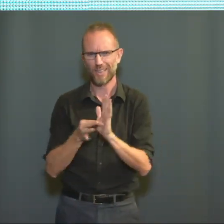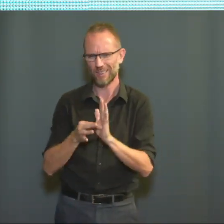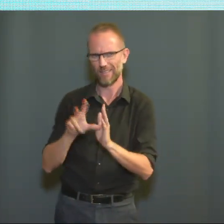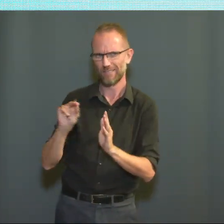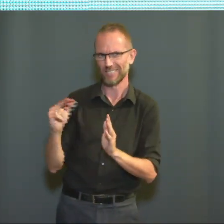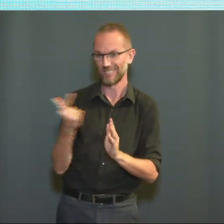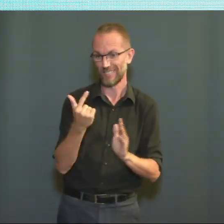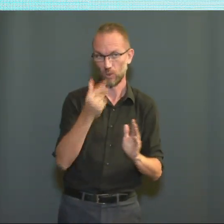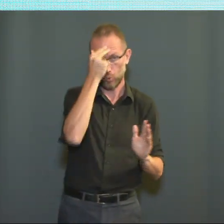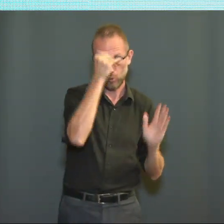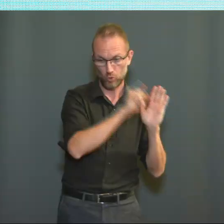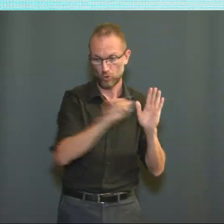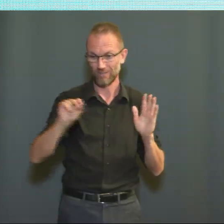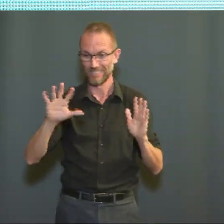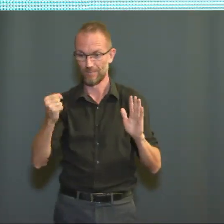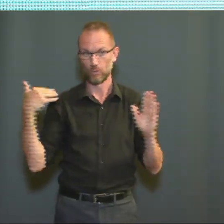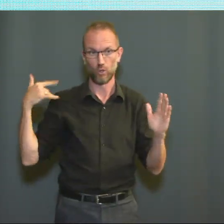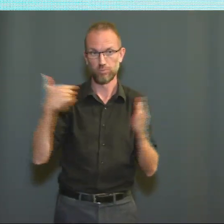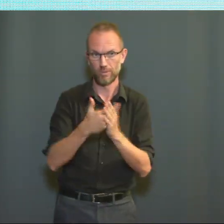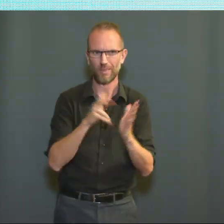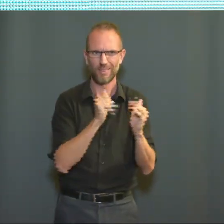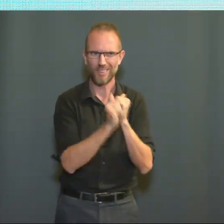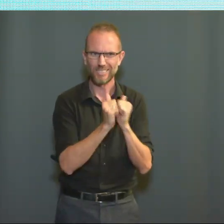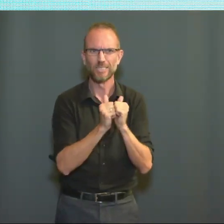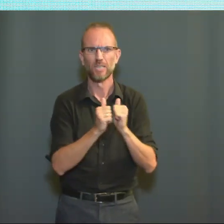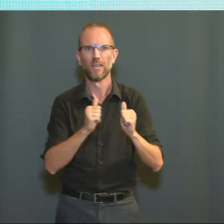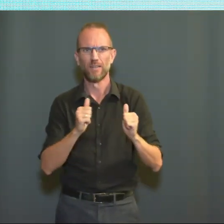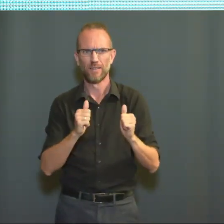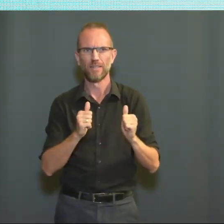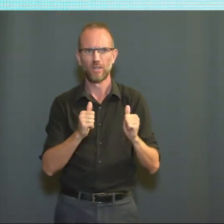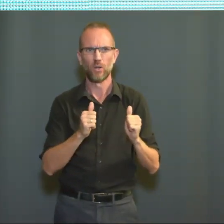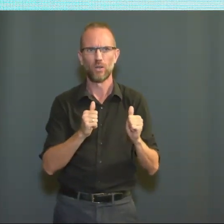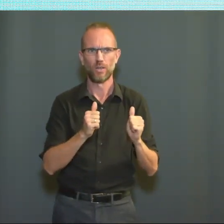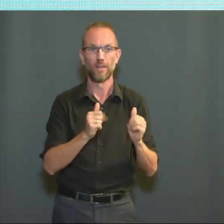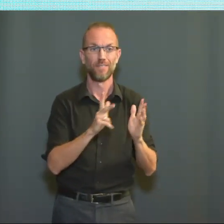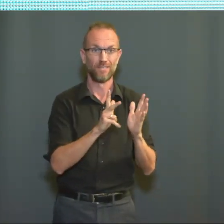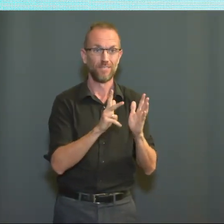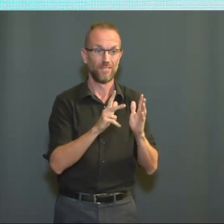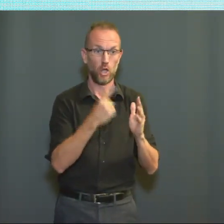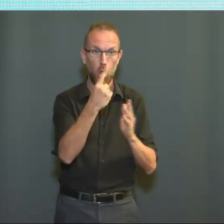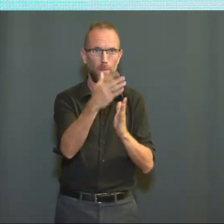de tests ont été effectués avec une moyenne de 34 000 par jour.